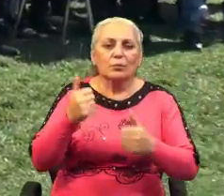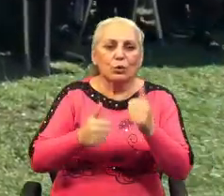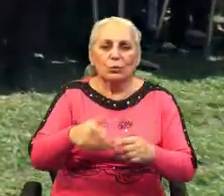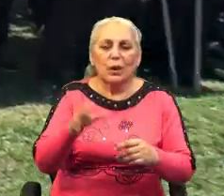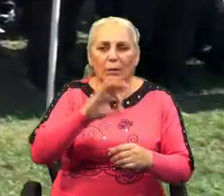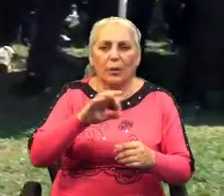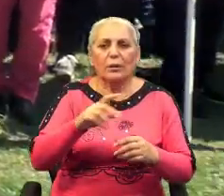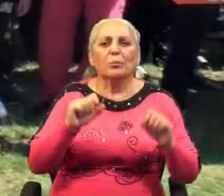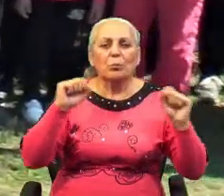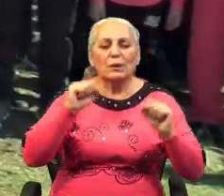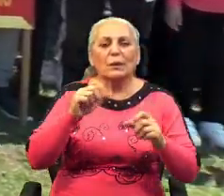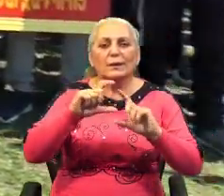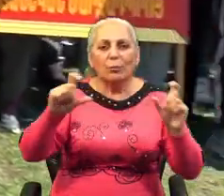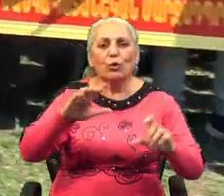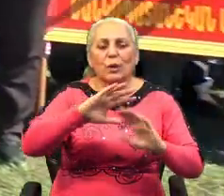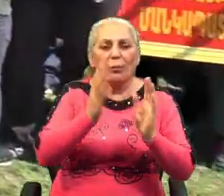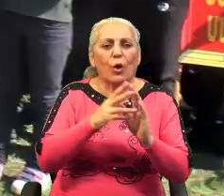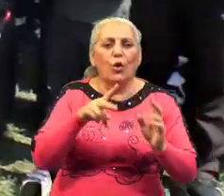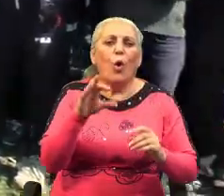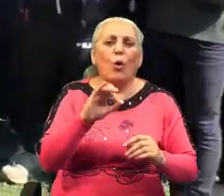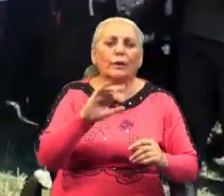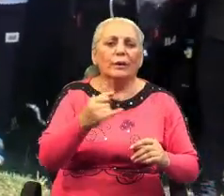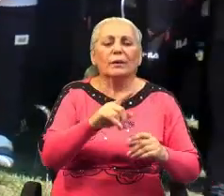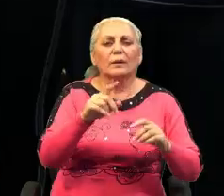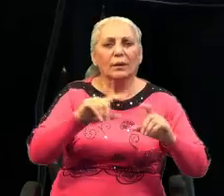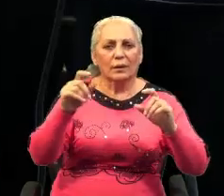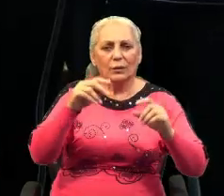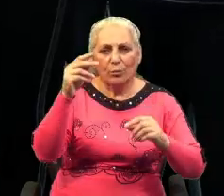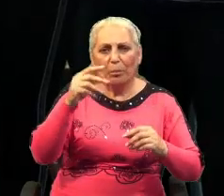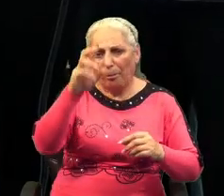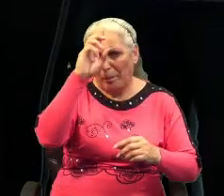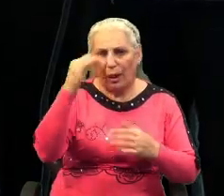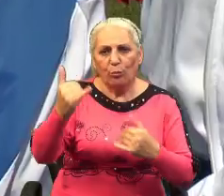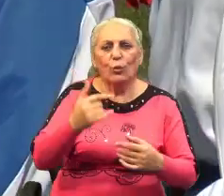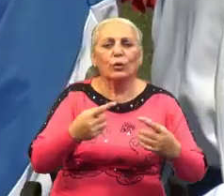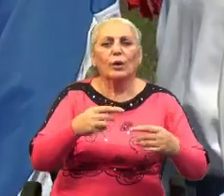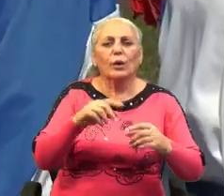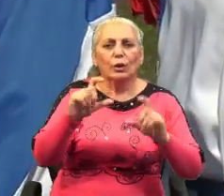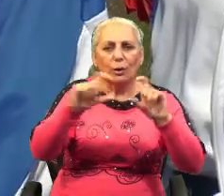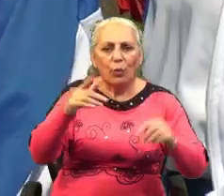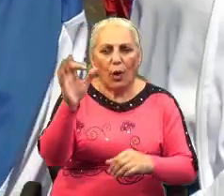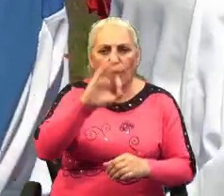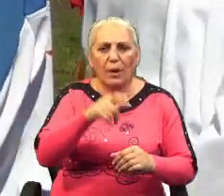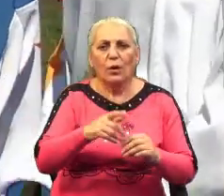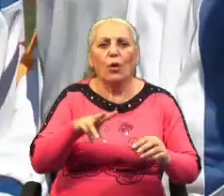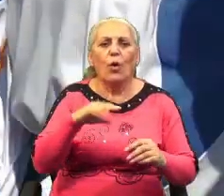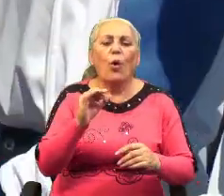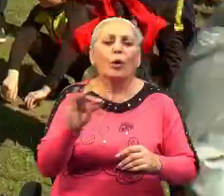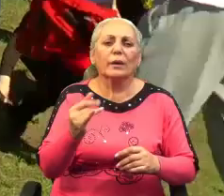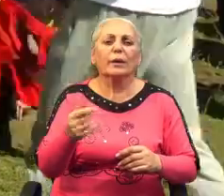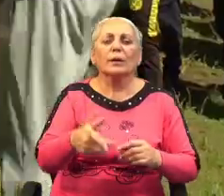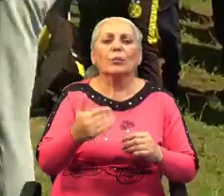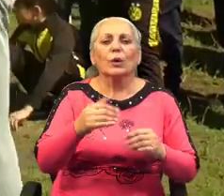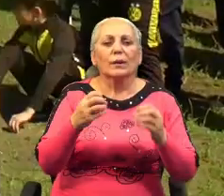կազմակերպությունների, մարզադպրոցների, Լոռու տարածաշրջանային պետական քոլեջի, արդարադատության նախարարության պրոբացիայի ծառայության Լոռու մարզային բաժնի թվով 15